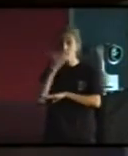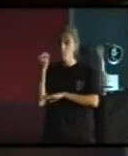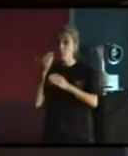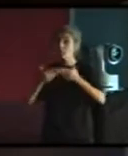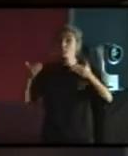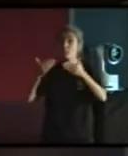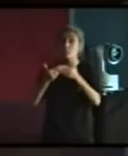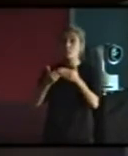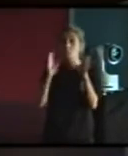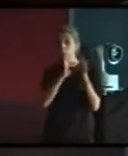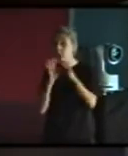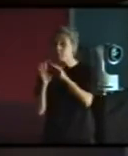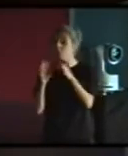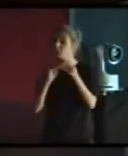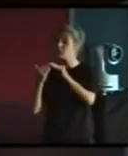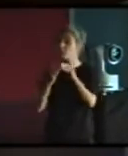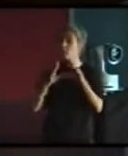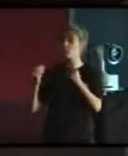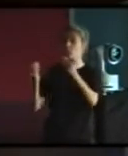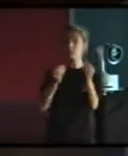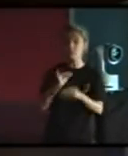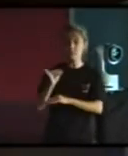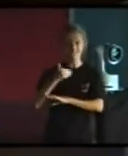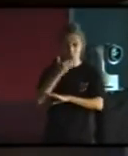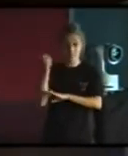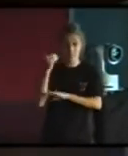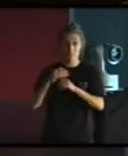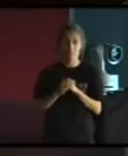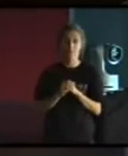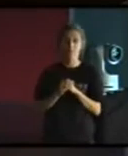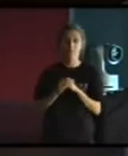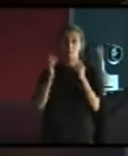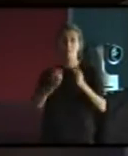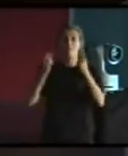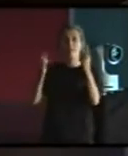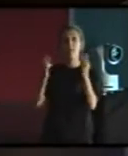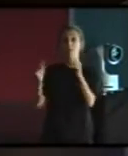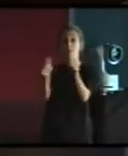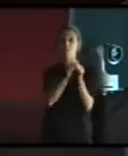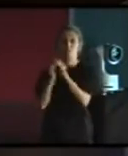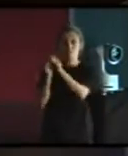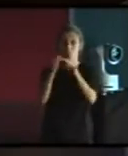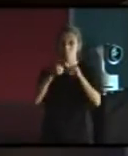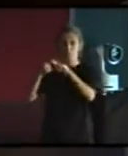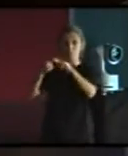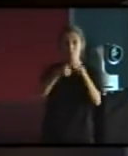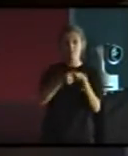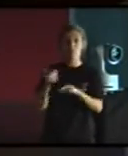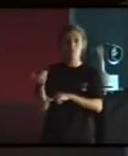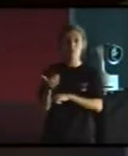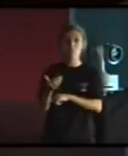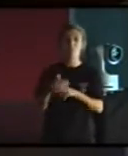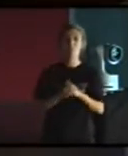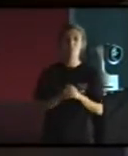crois, le sujet sans même s'intéresser, que ça choque pas, la valeur patrimoniale ni même la valeur partagée. L'objet en soi portait déjà en lui un